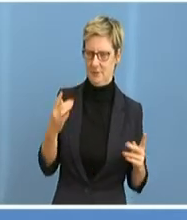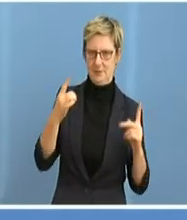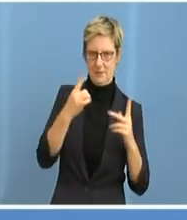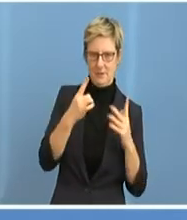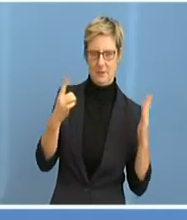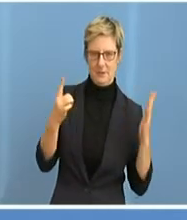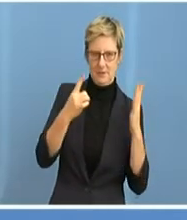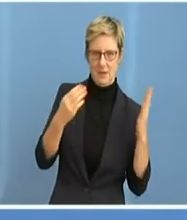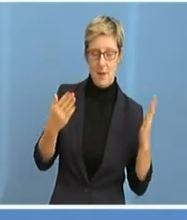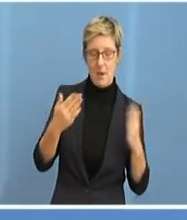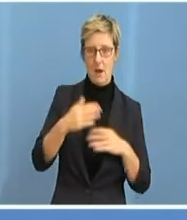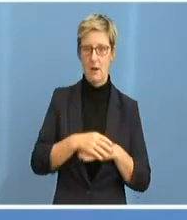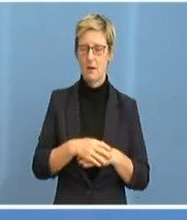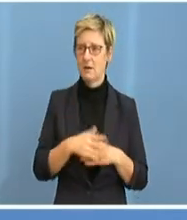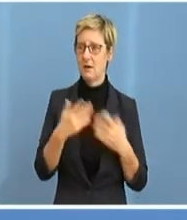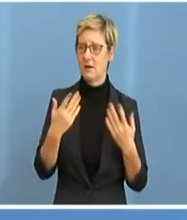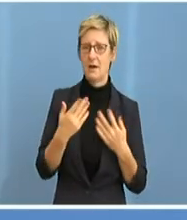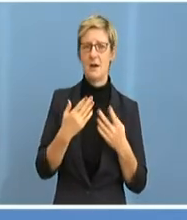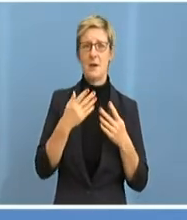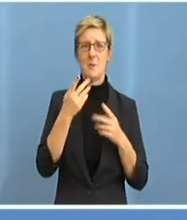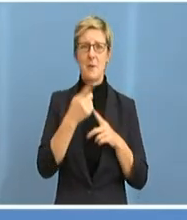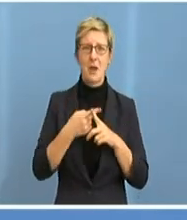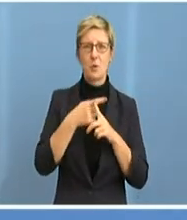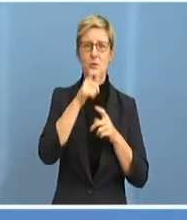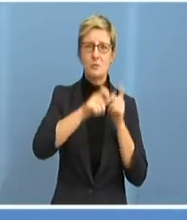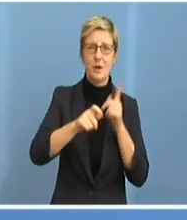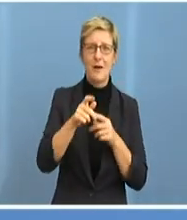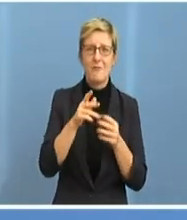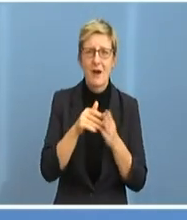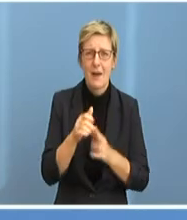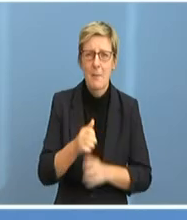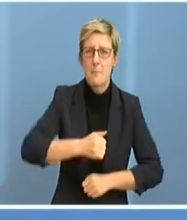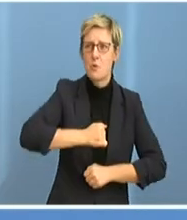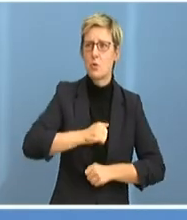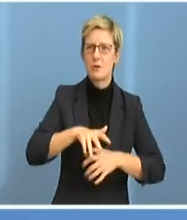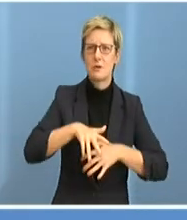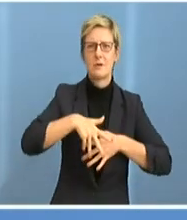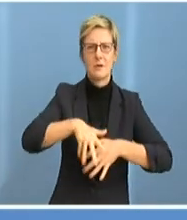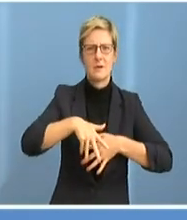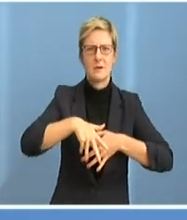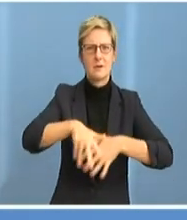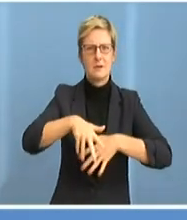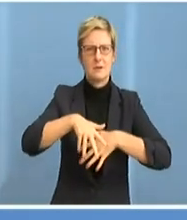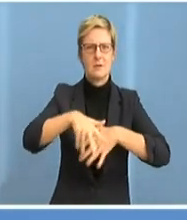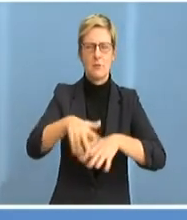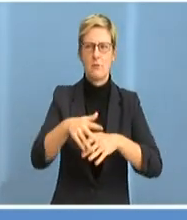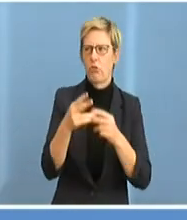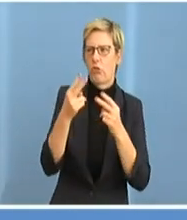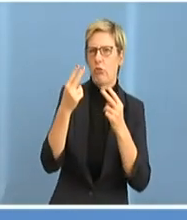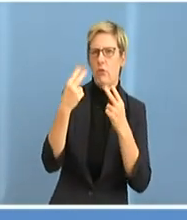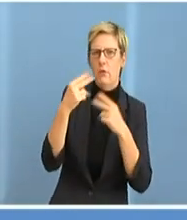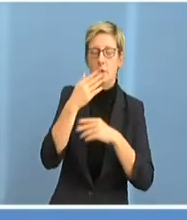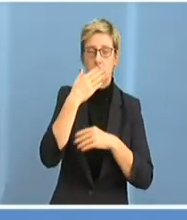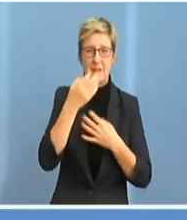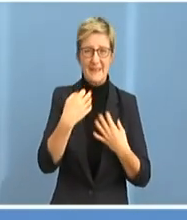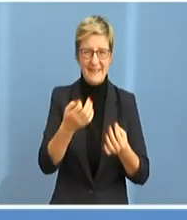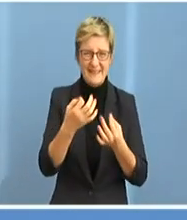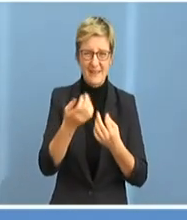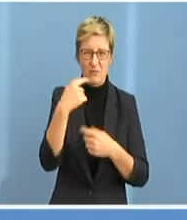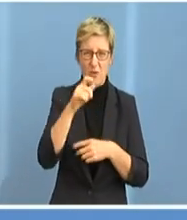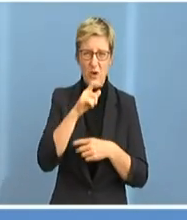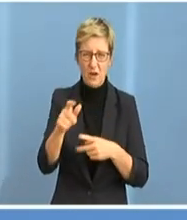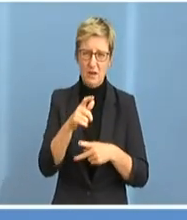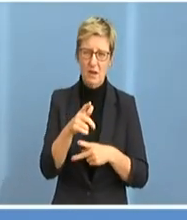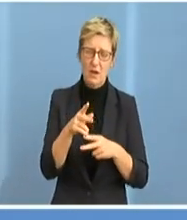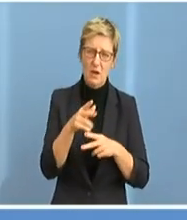Bewundernswerte, lassen sich die Menschen in Belarus nicht entmutigen. Auch an diesem Wochenende hat ja der Wunsch nach Würde, nach Freiheit, nach